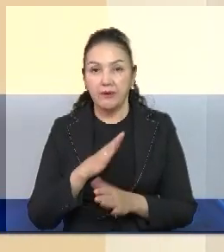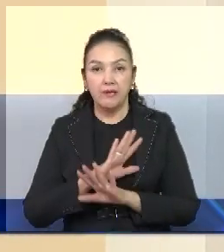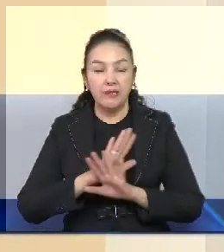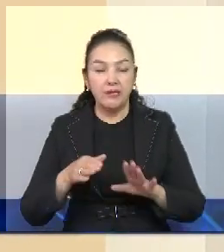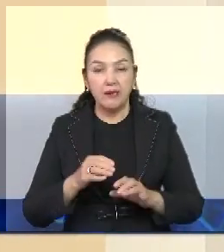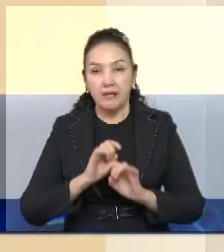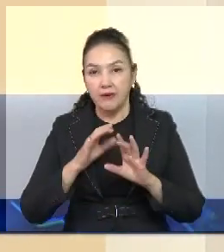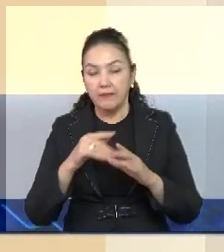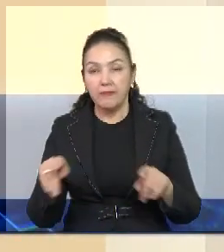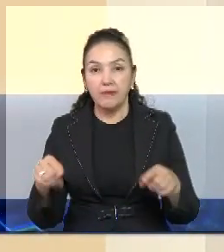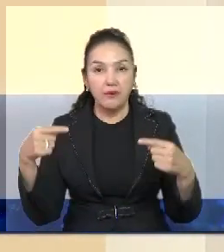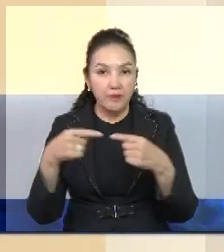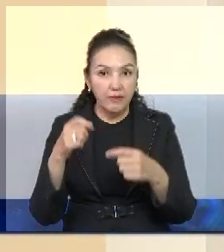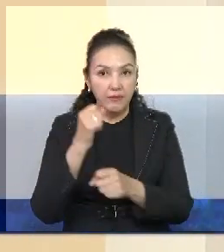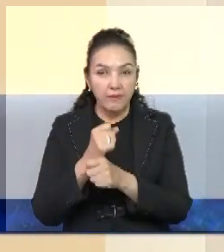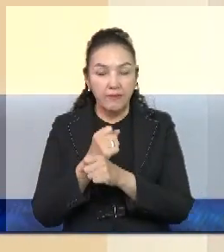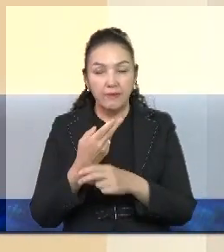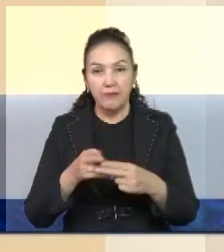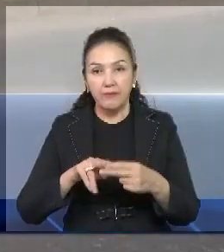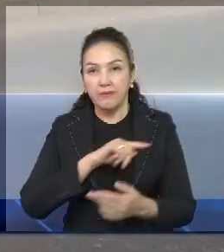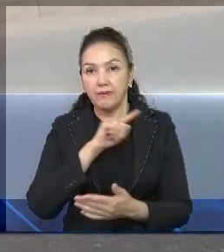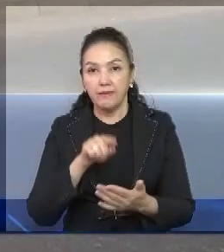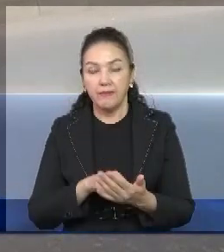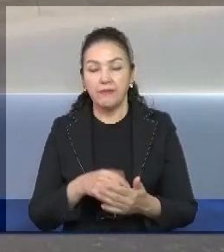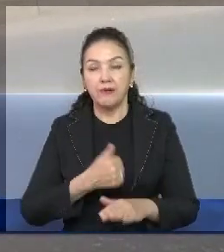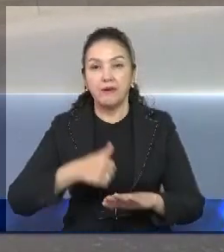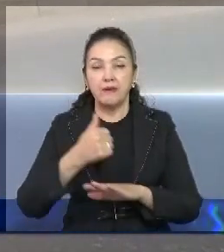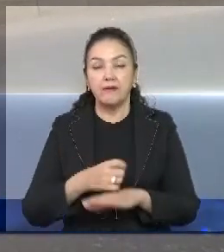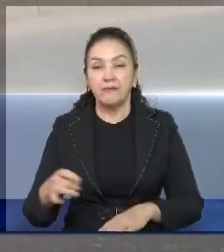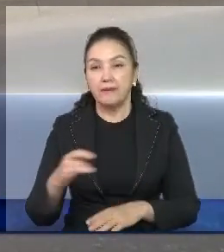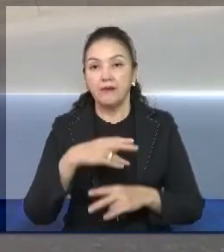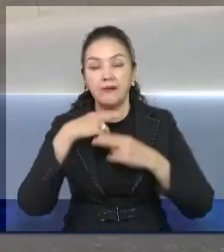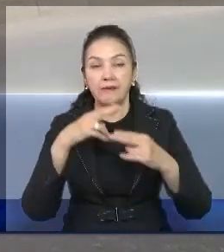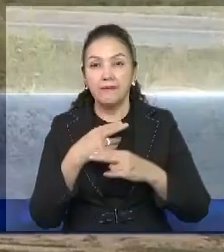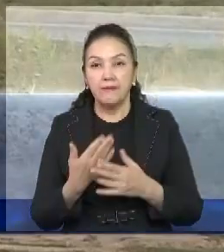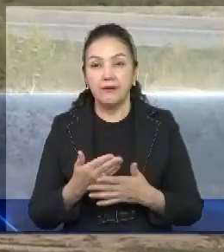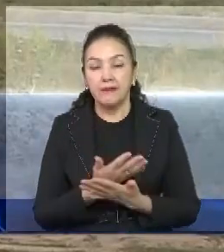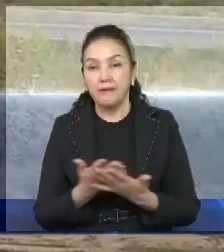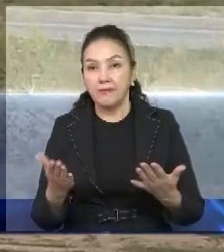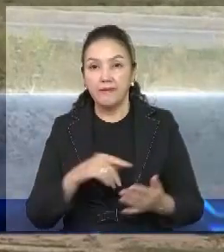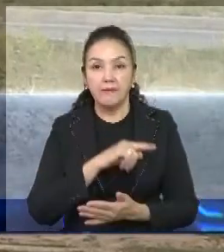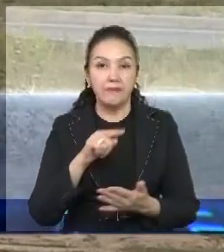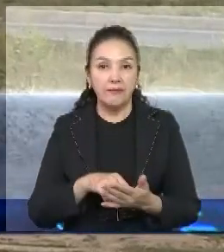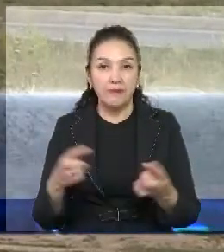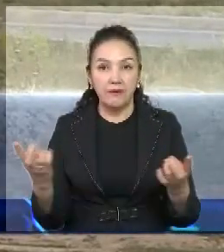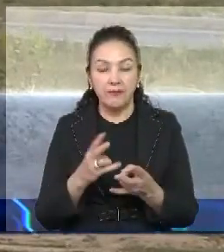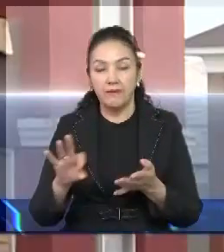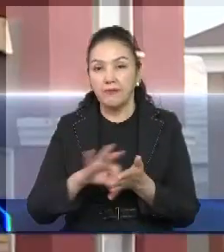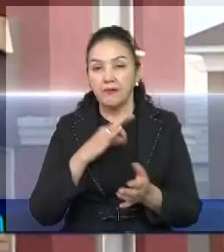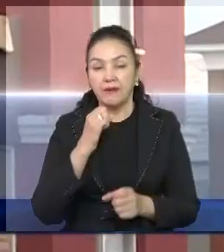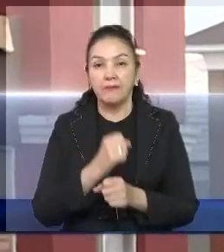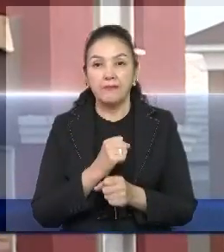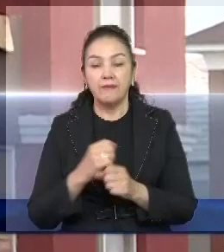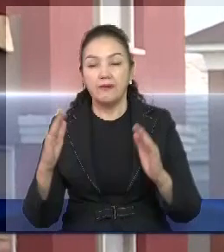распыляться надо точечно работать поэтому вопросу глава региона также обратил внимание на ряд социальных вопросов необходимость ускорения